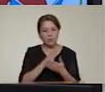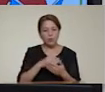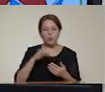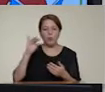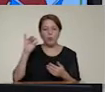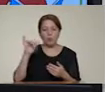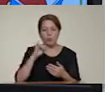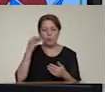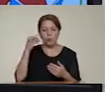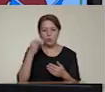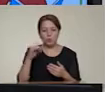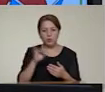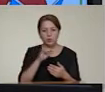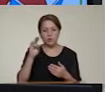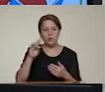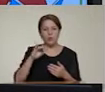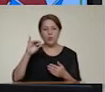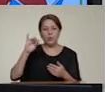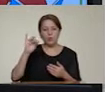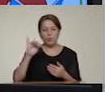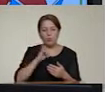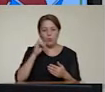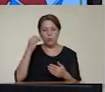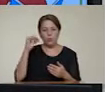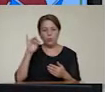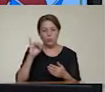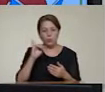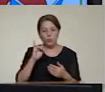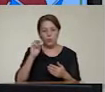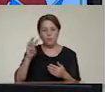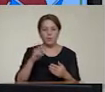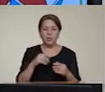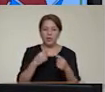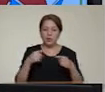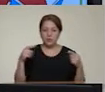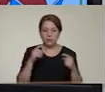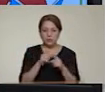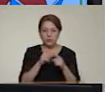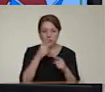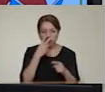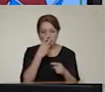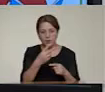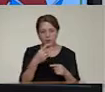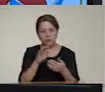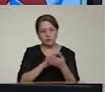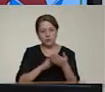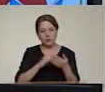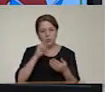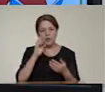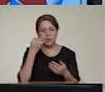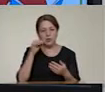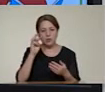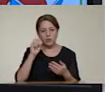uyum. Ta'sir, ta'sir. Mard, mard. Qiymat,